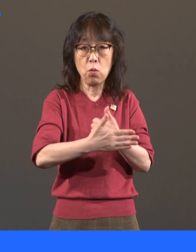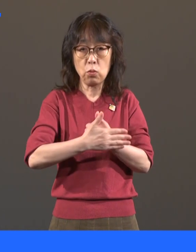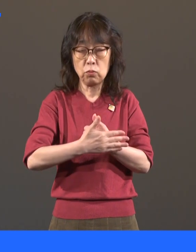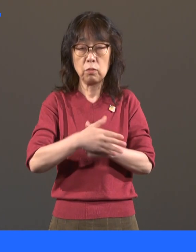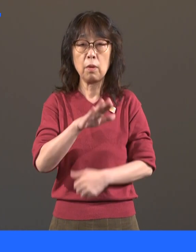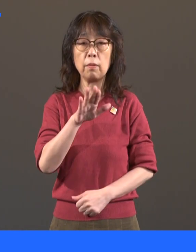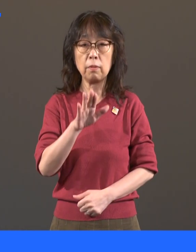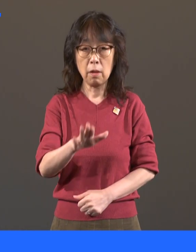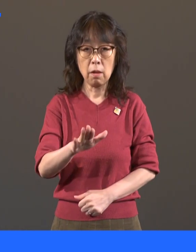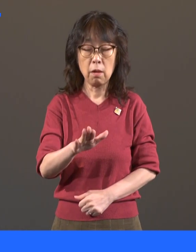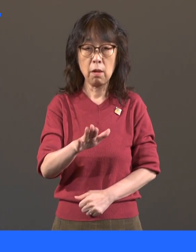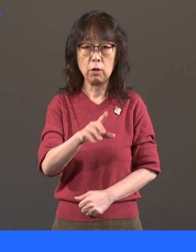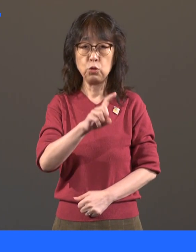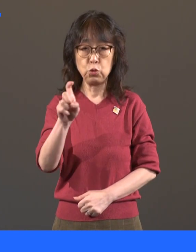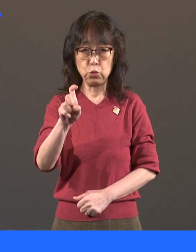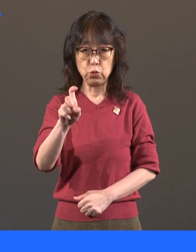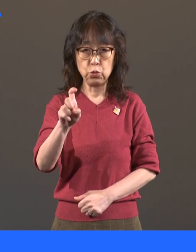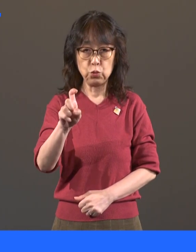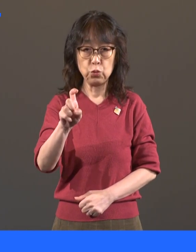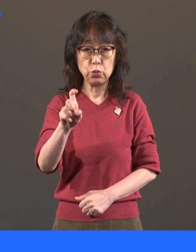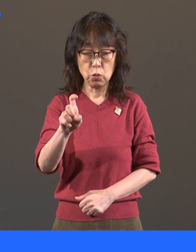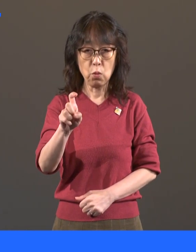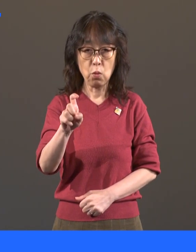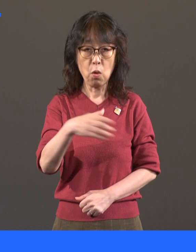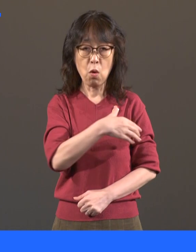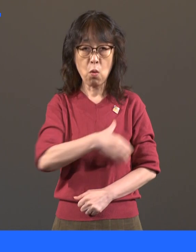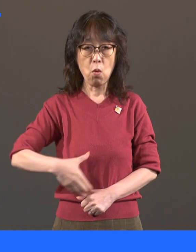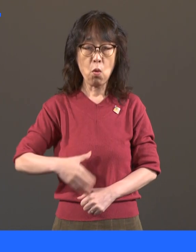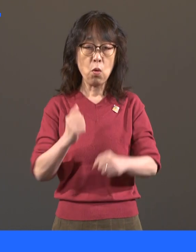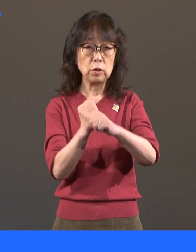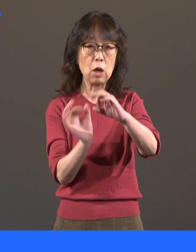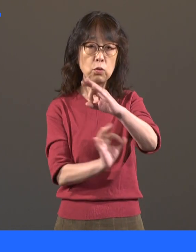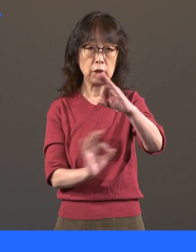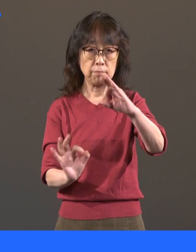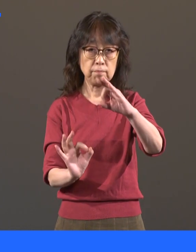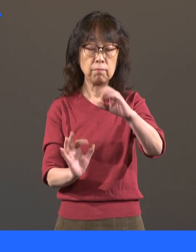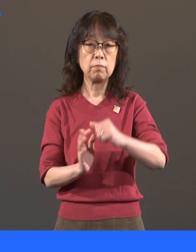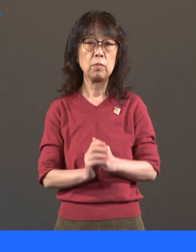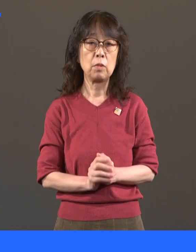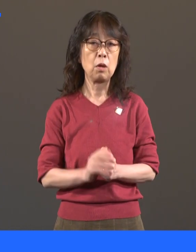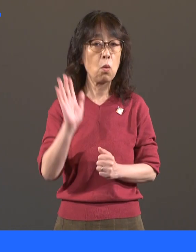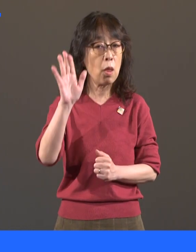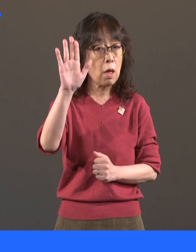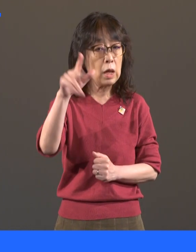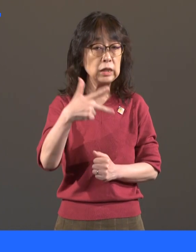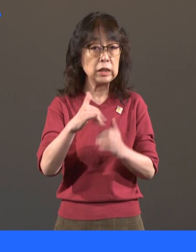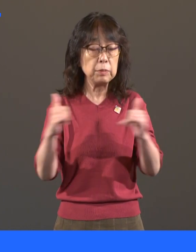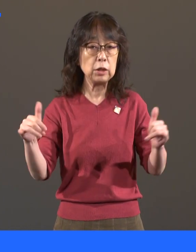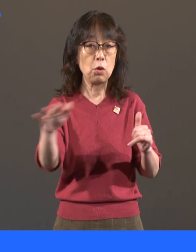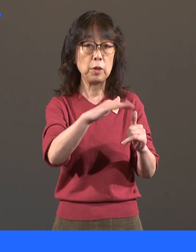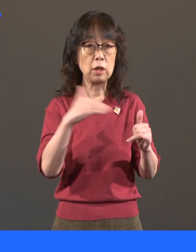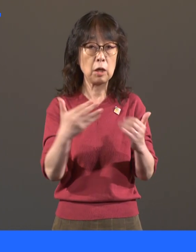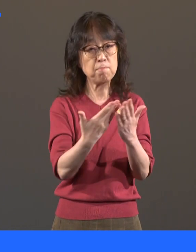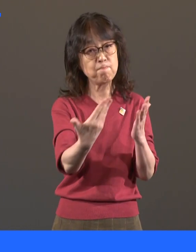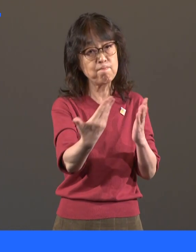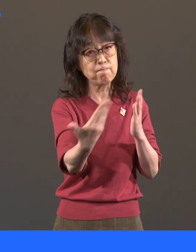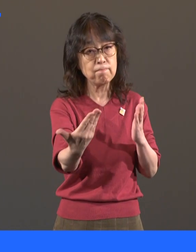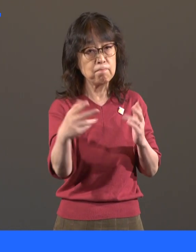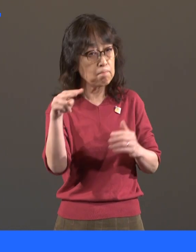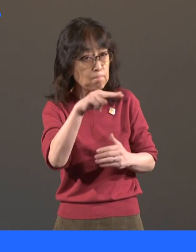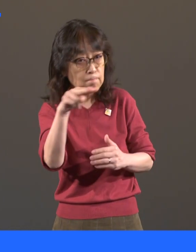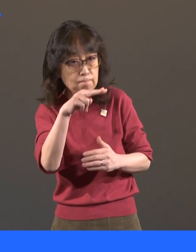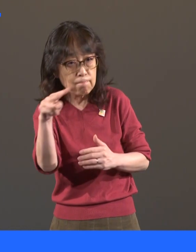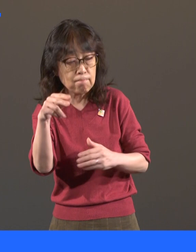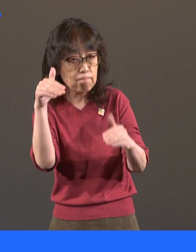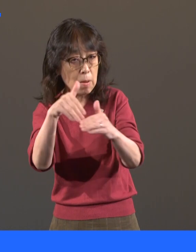え10の広報作品まこれからですね市民の皆さんに投票していただいて